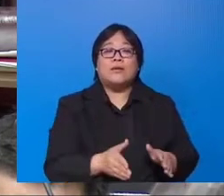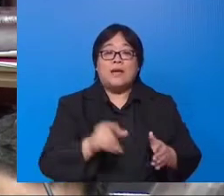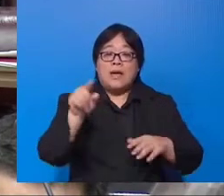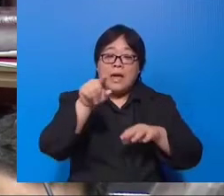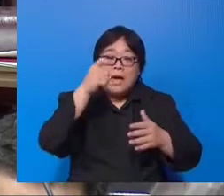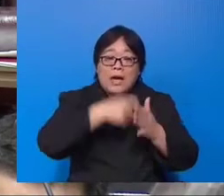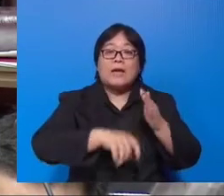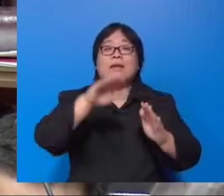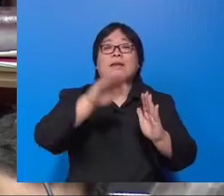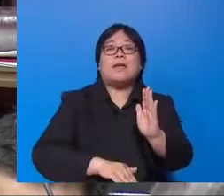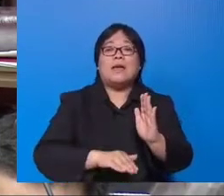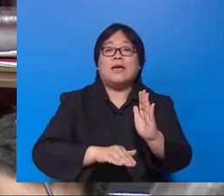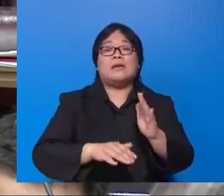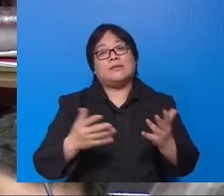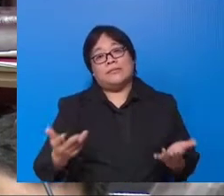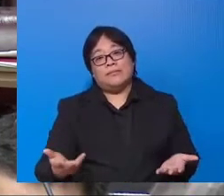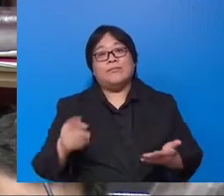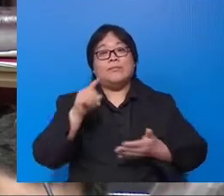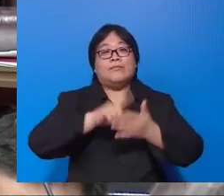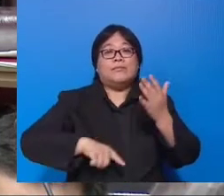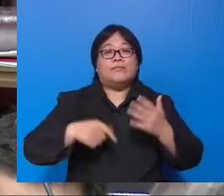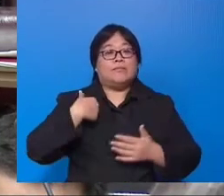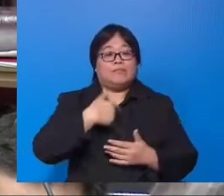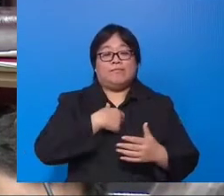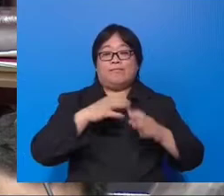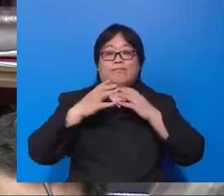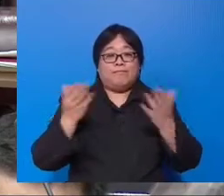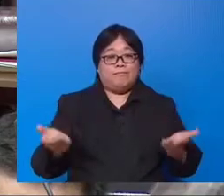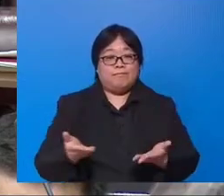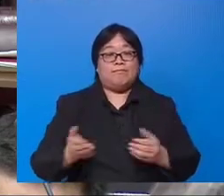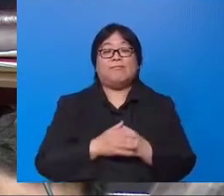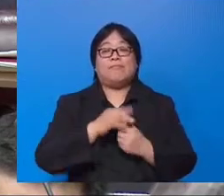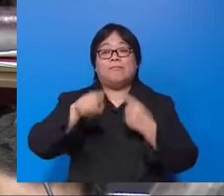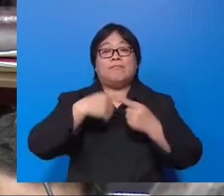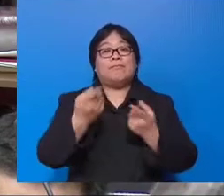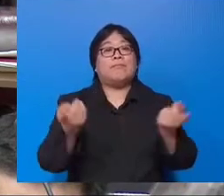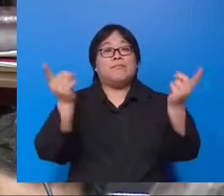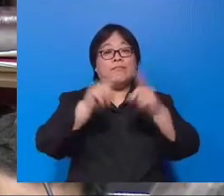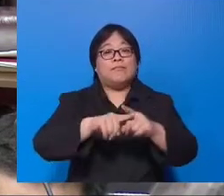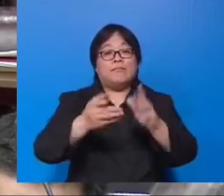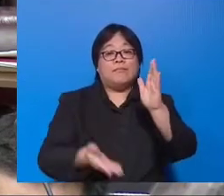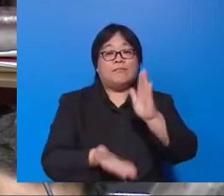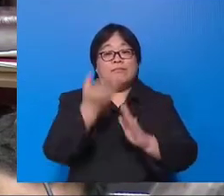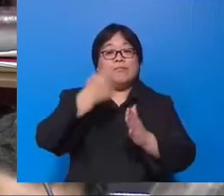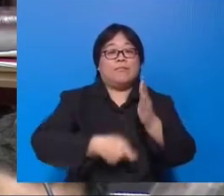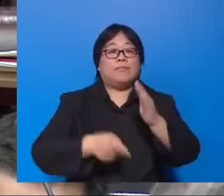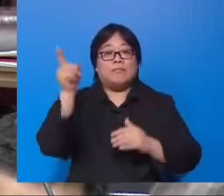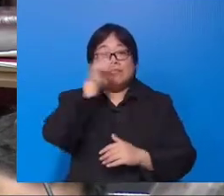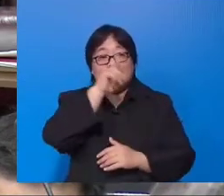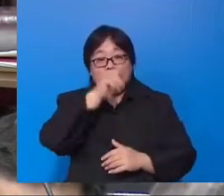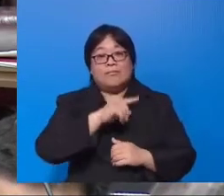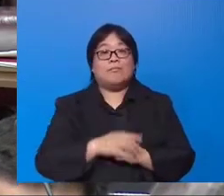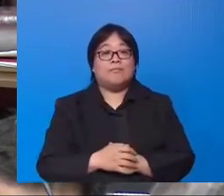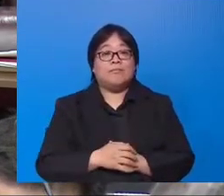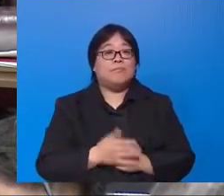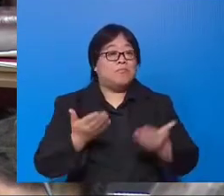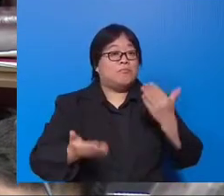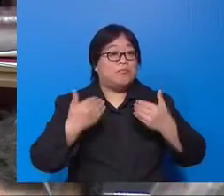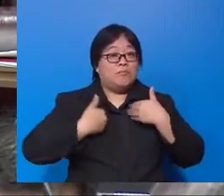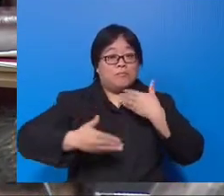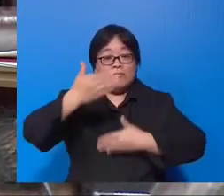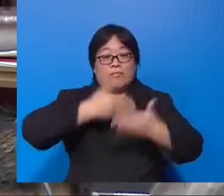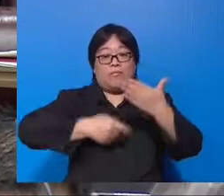pasti kaget hendak jadi aku Eyang tipe yakni kali sini elah familiar berlaku ketika HD yang mendadak sama adek-adek